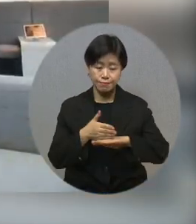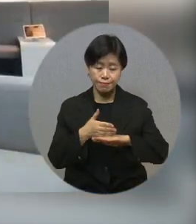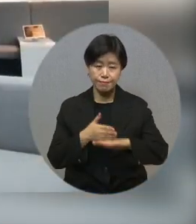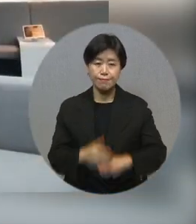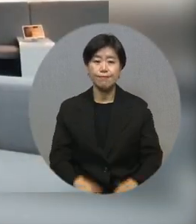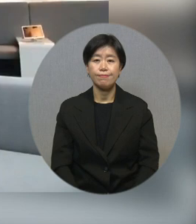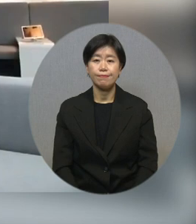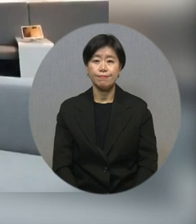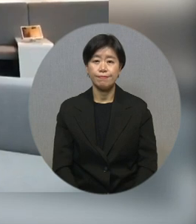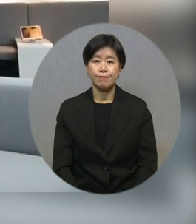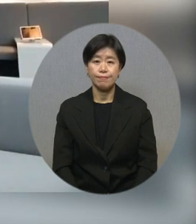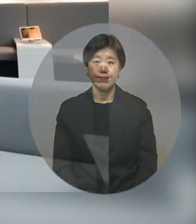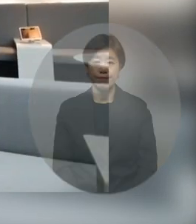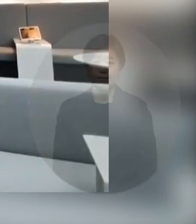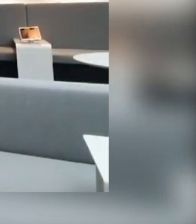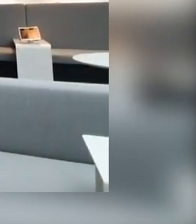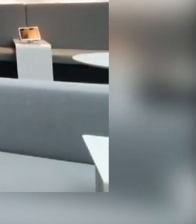감사합니다.